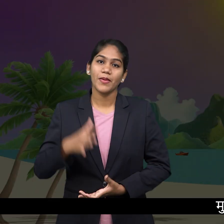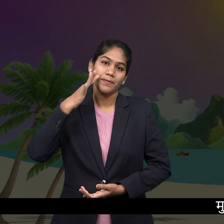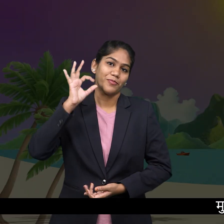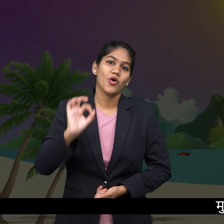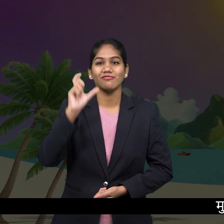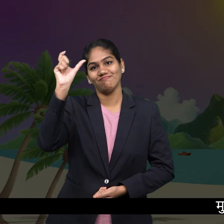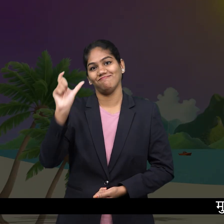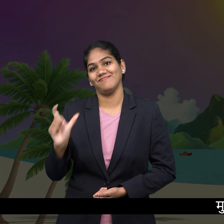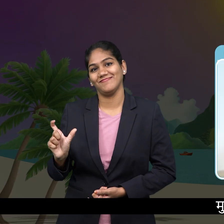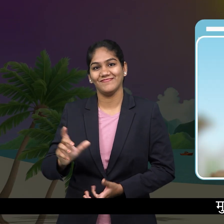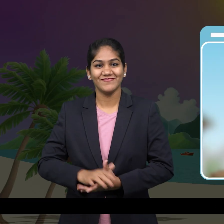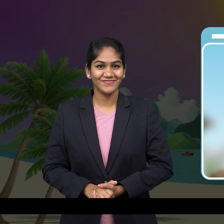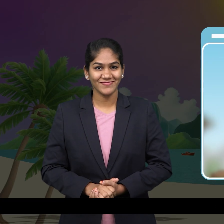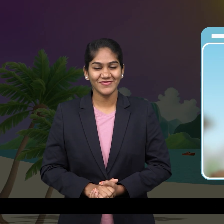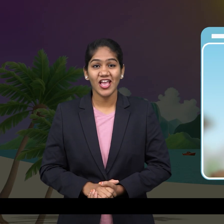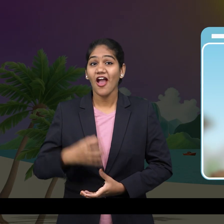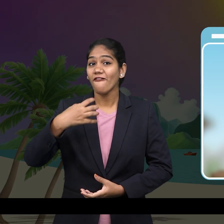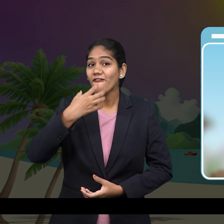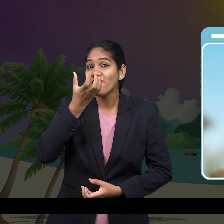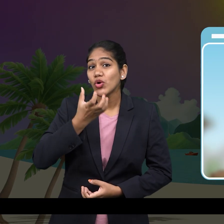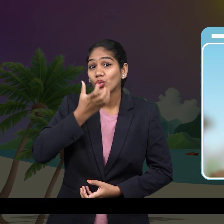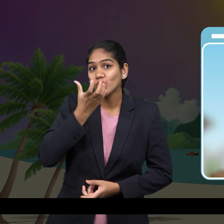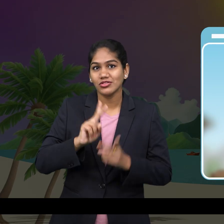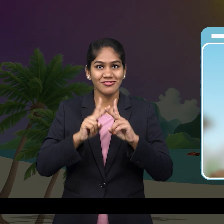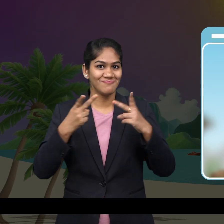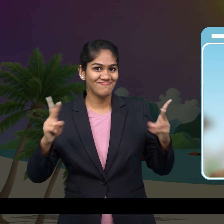मुख्य शब्द: फल,